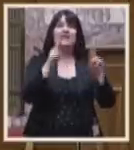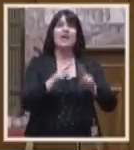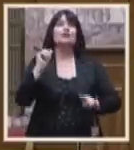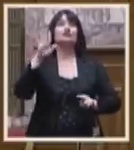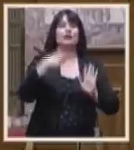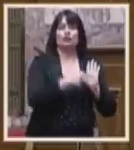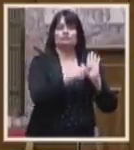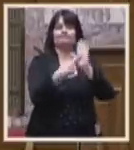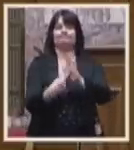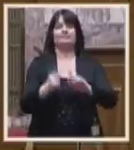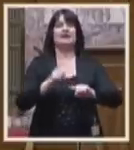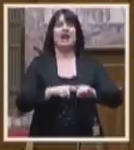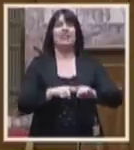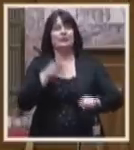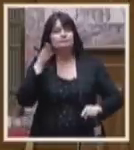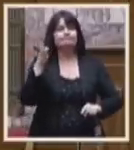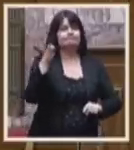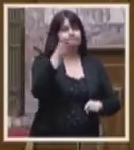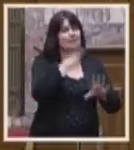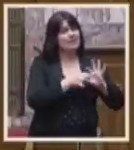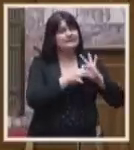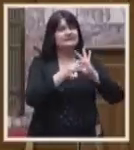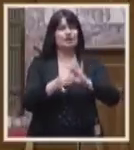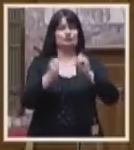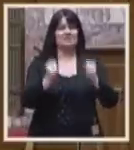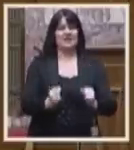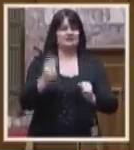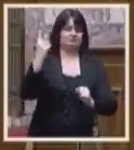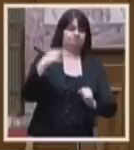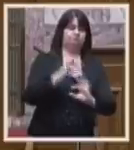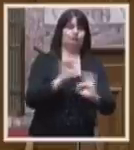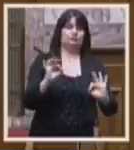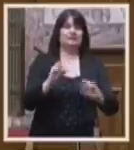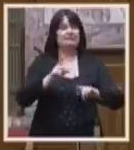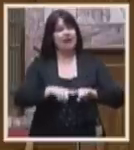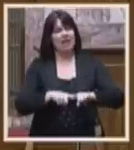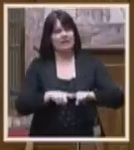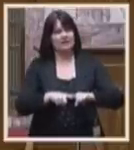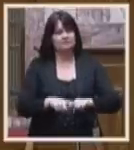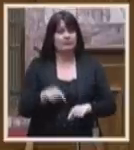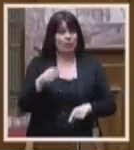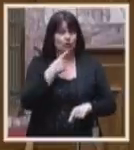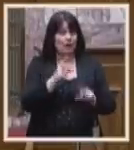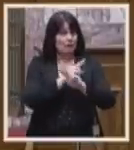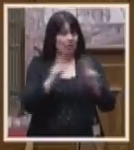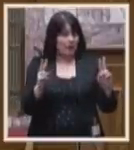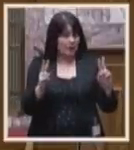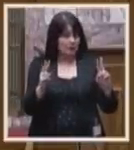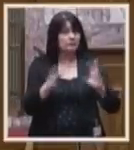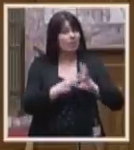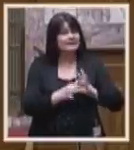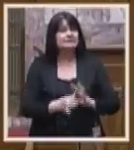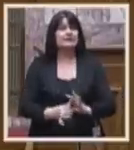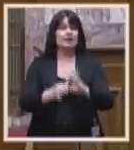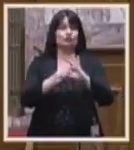χώρα. Θα συνεχίσουμε και είμαστε πολύ καθαροί εδώ ότι